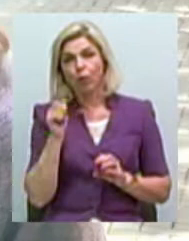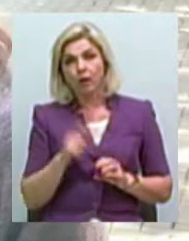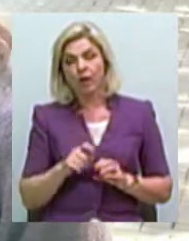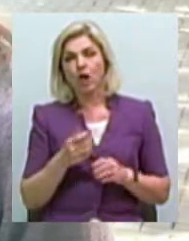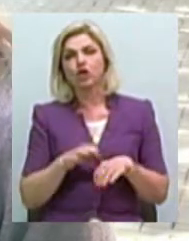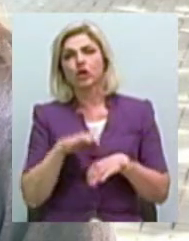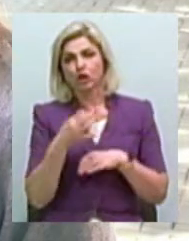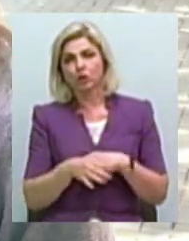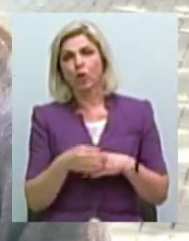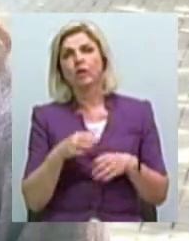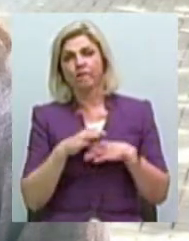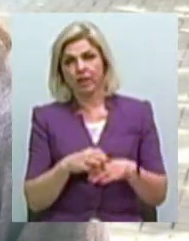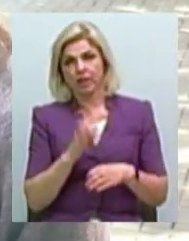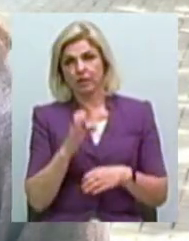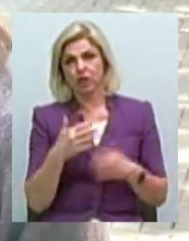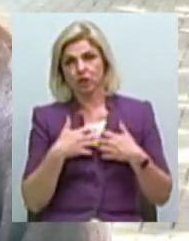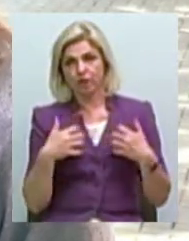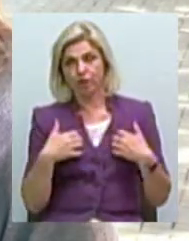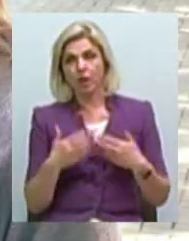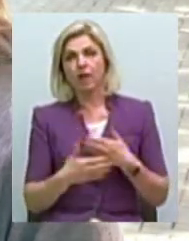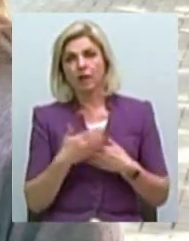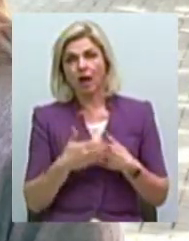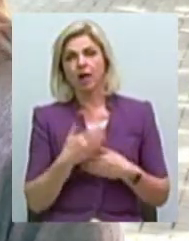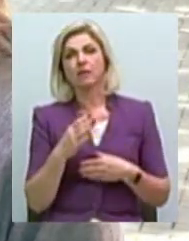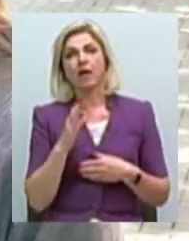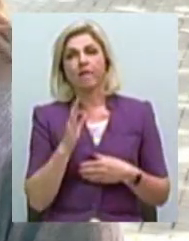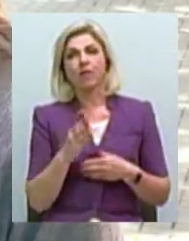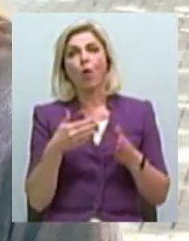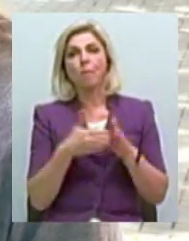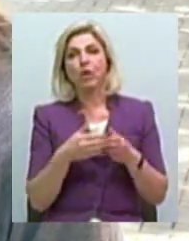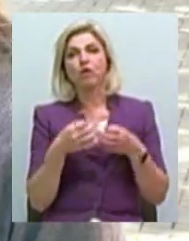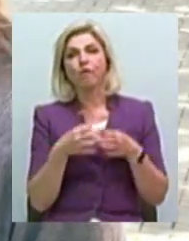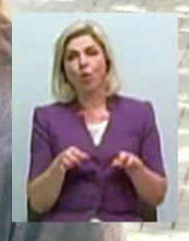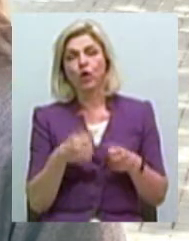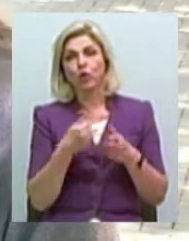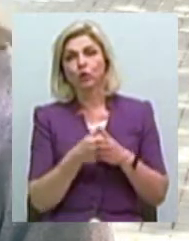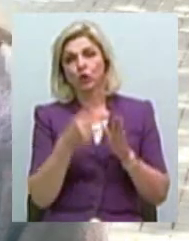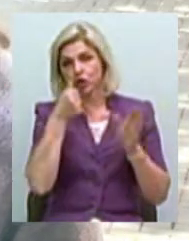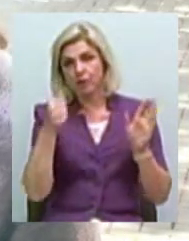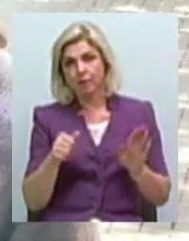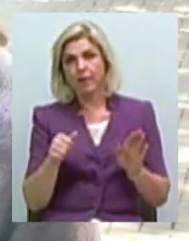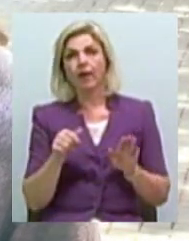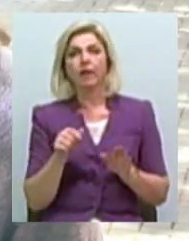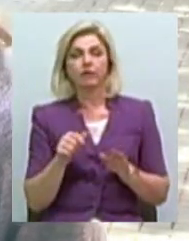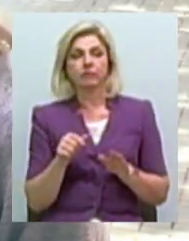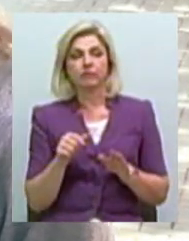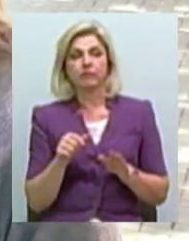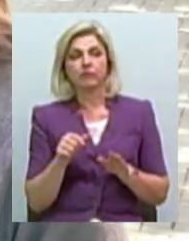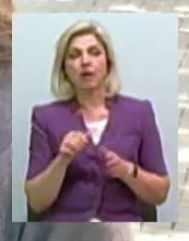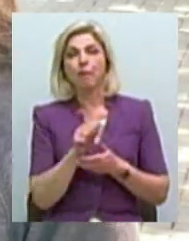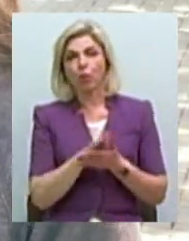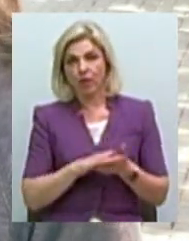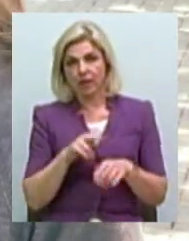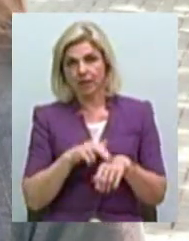Це жорстоке поводження з тваринами. Санкція статті передбачає покарання у вигляді обмеження волі до 6 місяців. Тривають